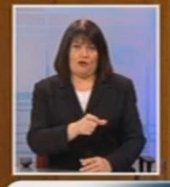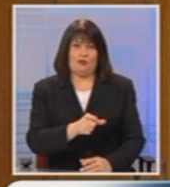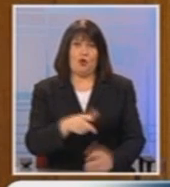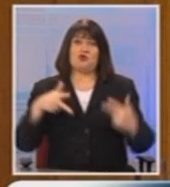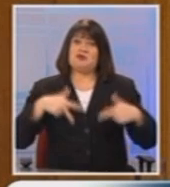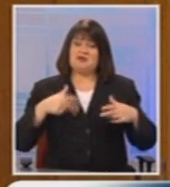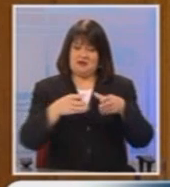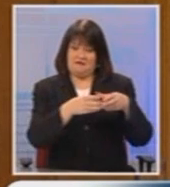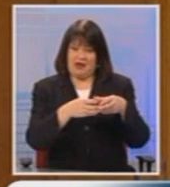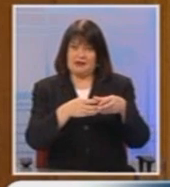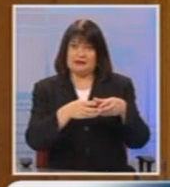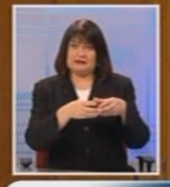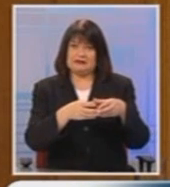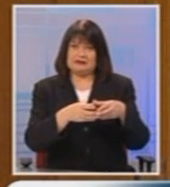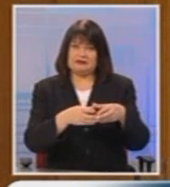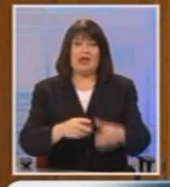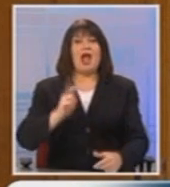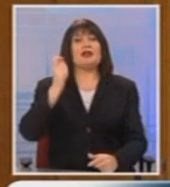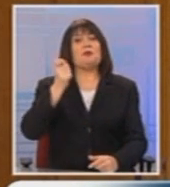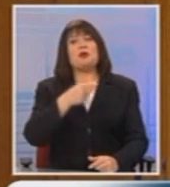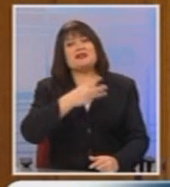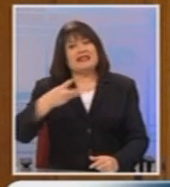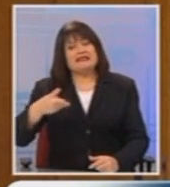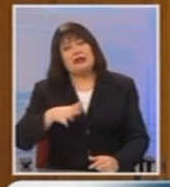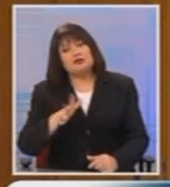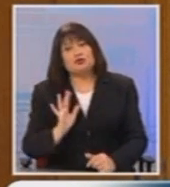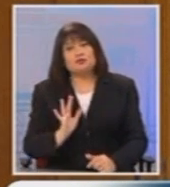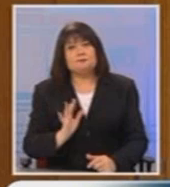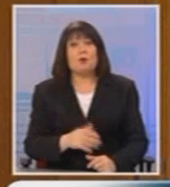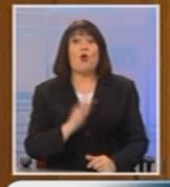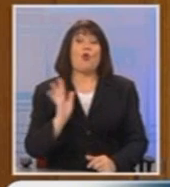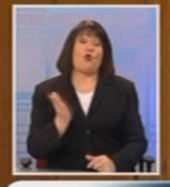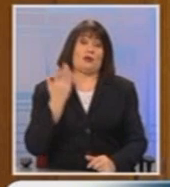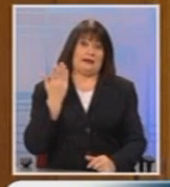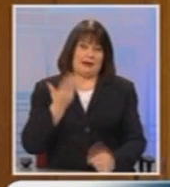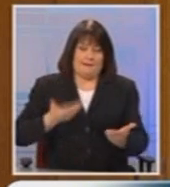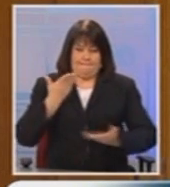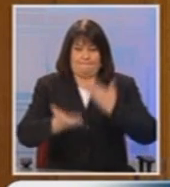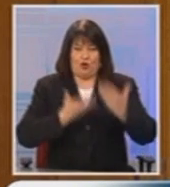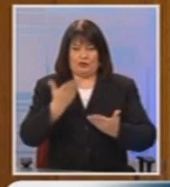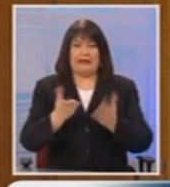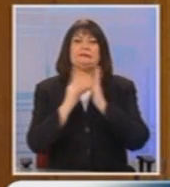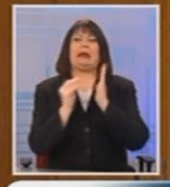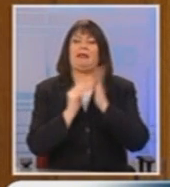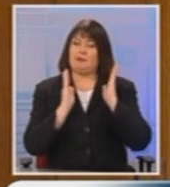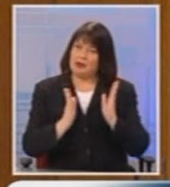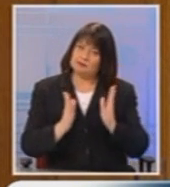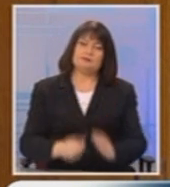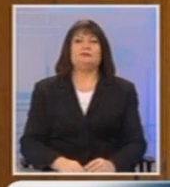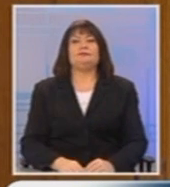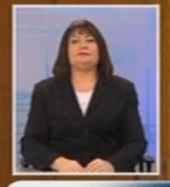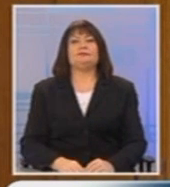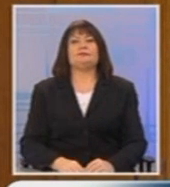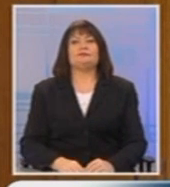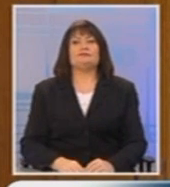η κυβέρνηση, μπορεί η αξιωματική αντιπολίτευση, όταν κάνουμε τέτοιες προτάσεις, όπως φέρει πίν, πάμε για